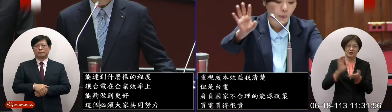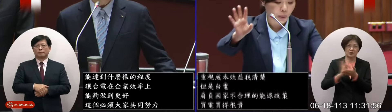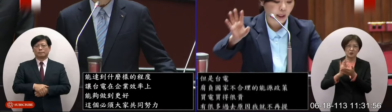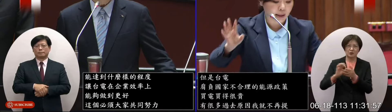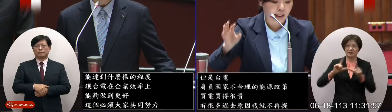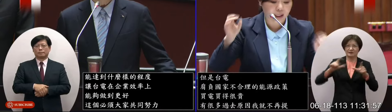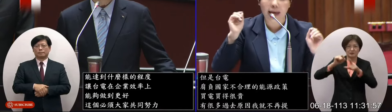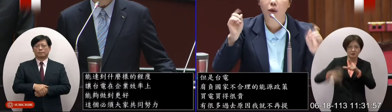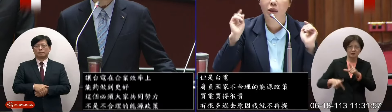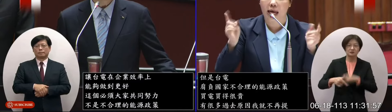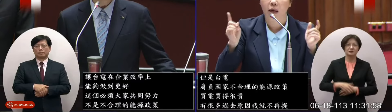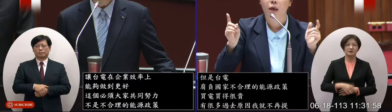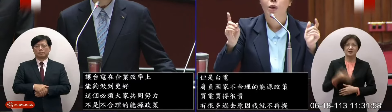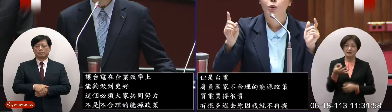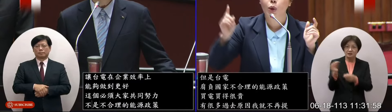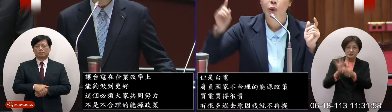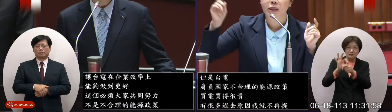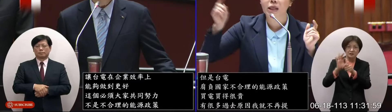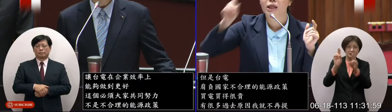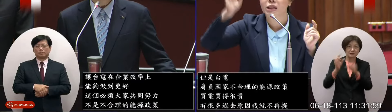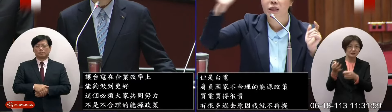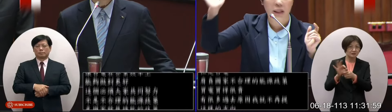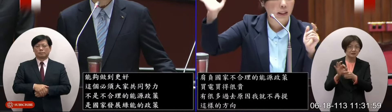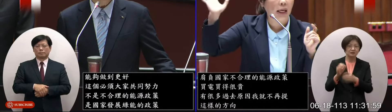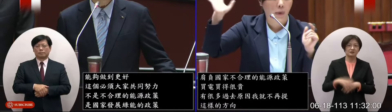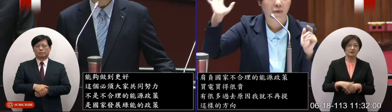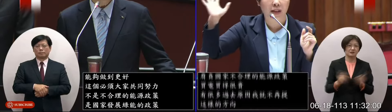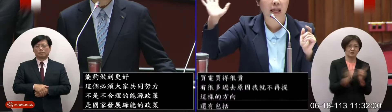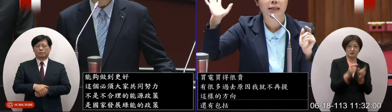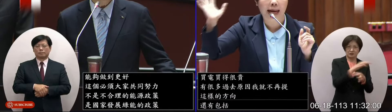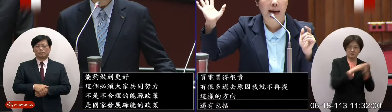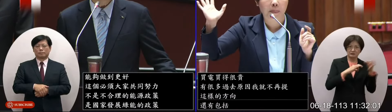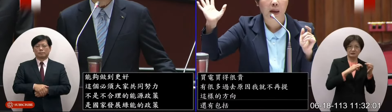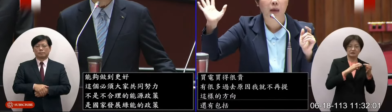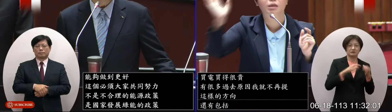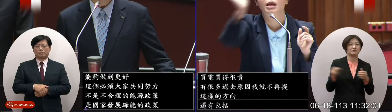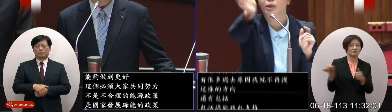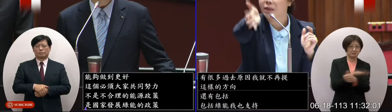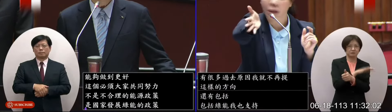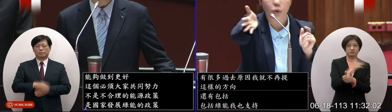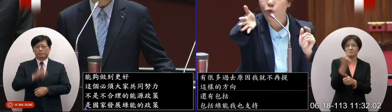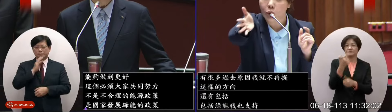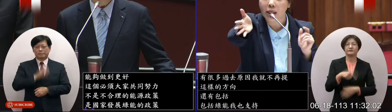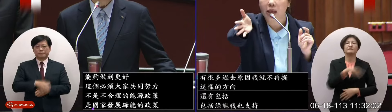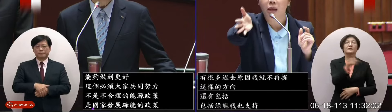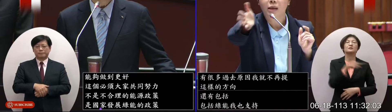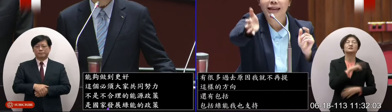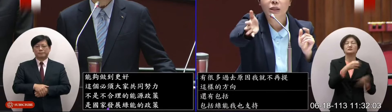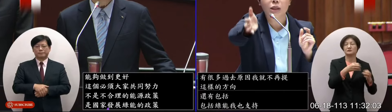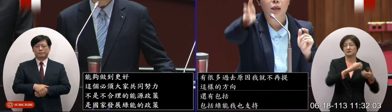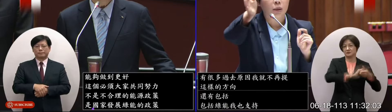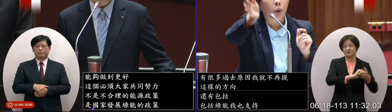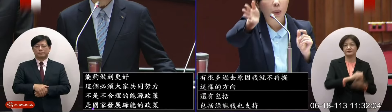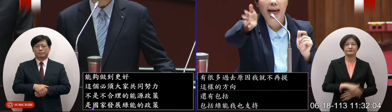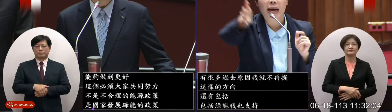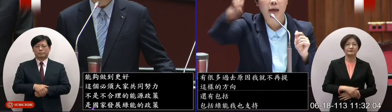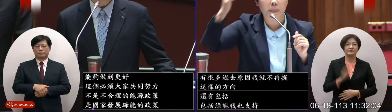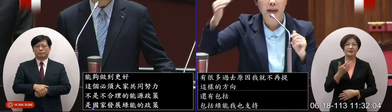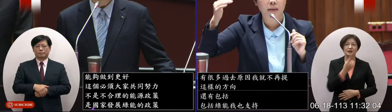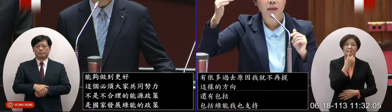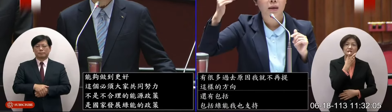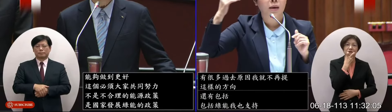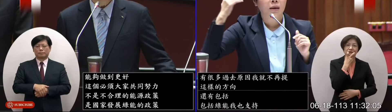户的调涨。对于整体的经济影响也会非常大， 是 这个你们自己去决定。但是从央